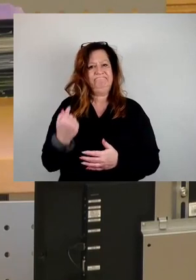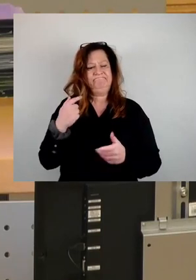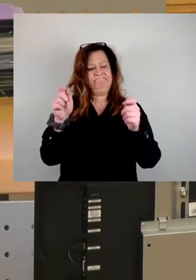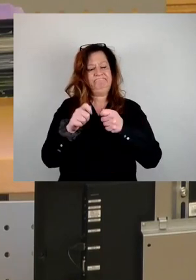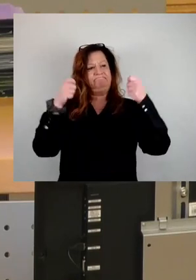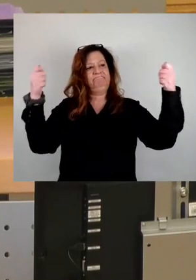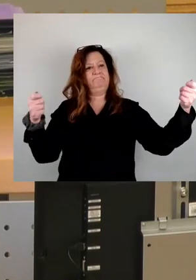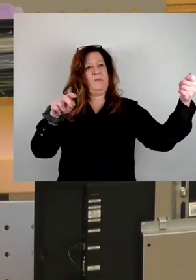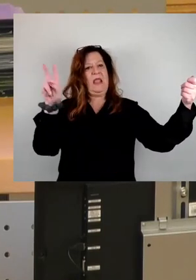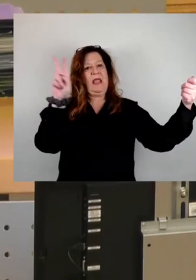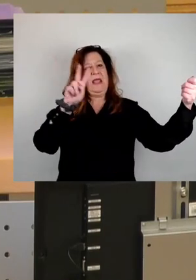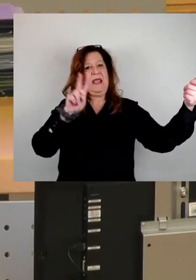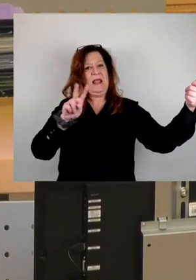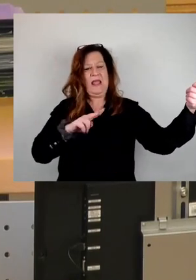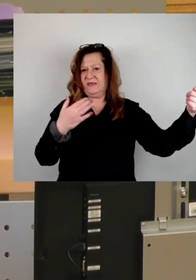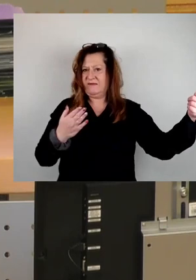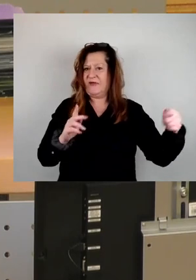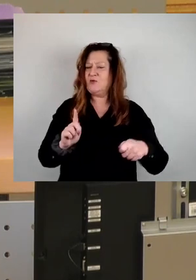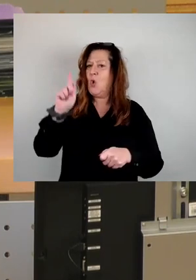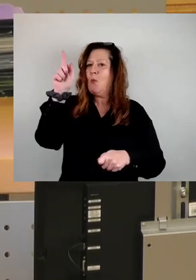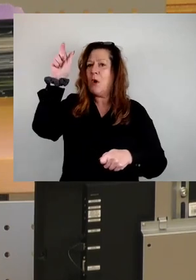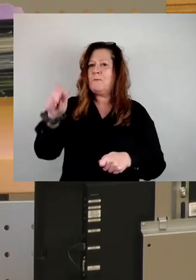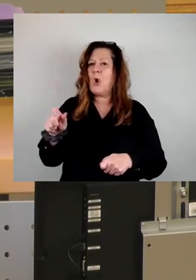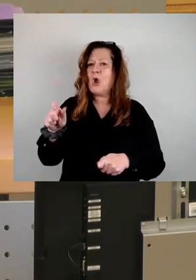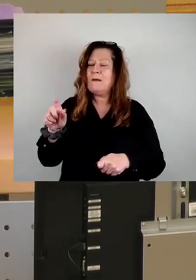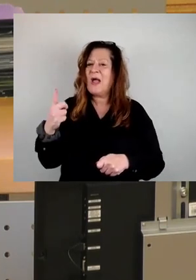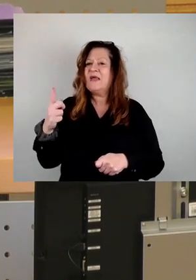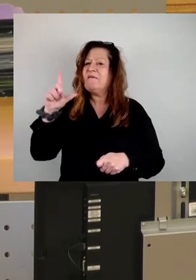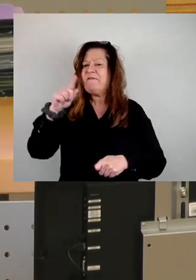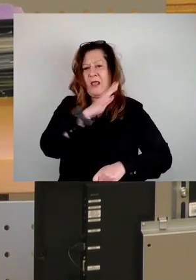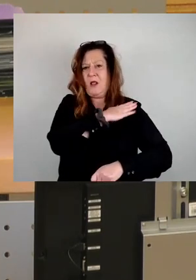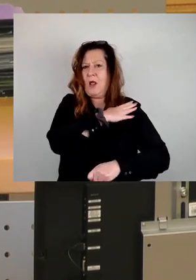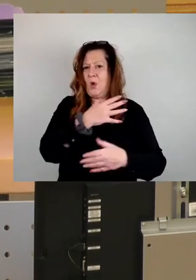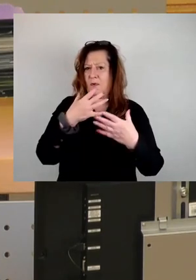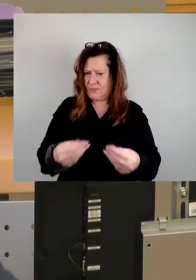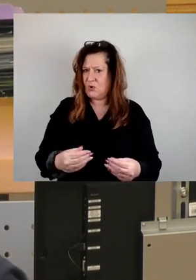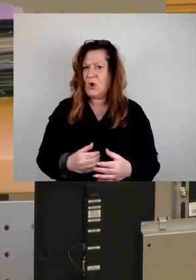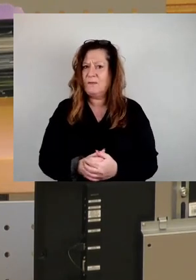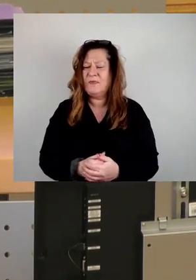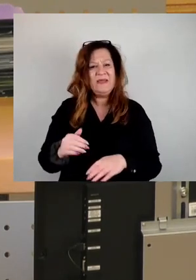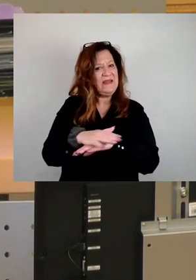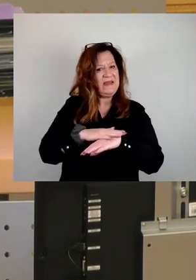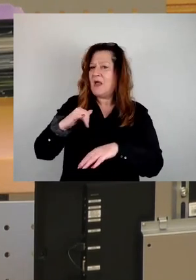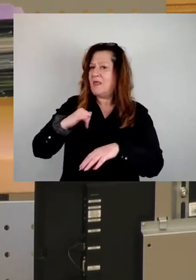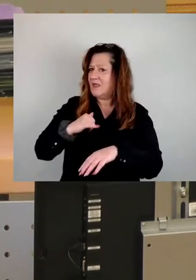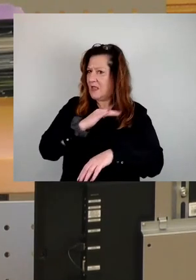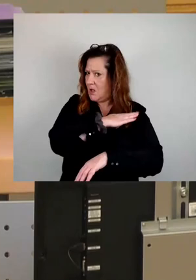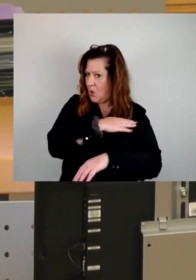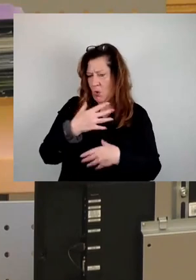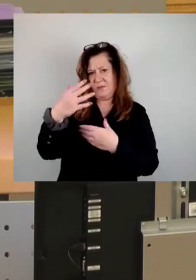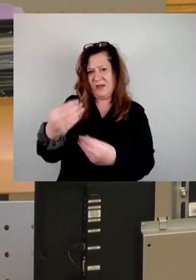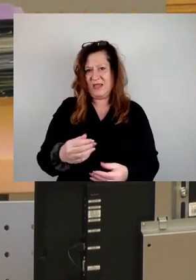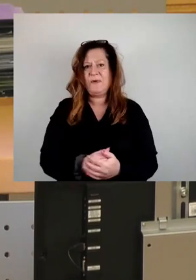sich nicht oft genug gelobt fühlt. Da keiner Interesse hätte, dass er gut aussieht, habe ich dort der Presse entnehmen